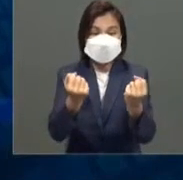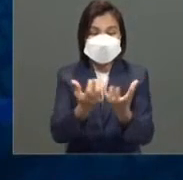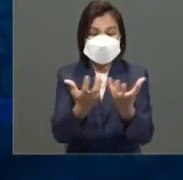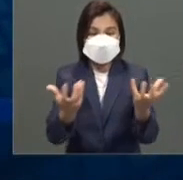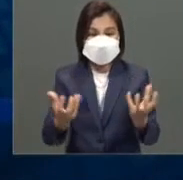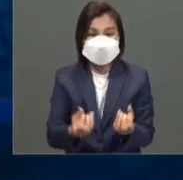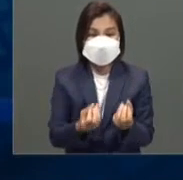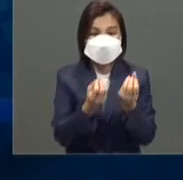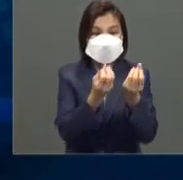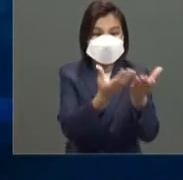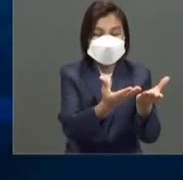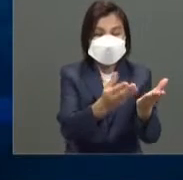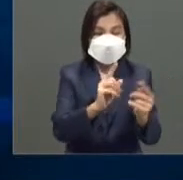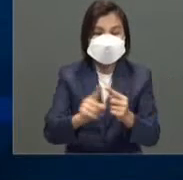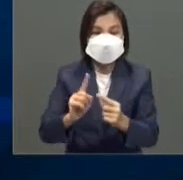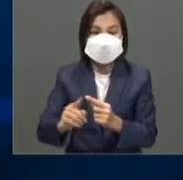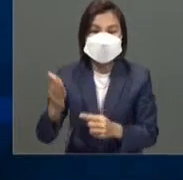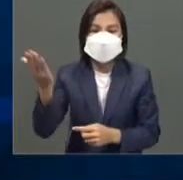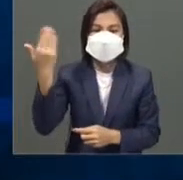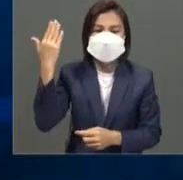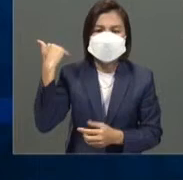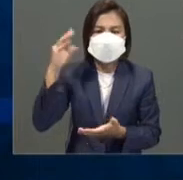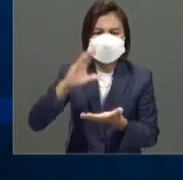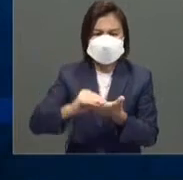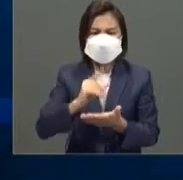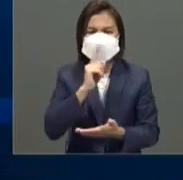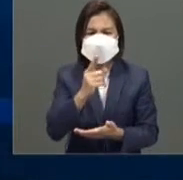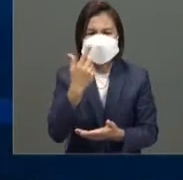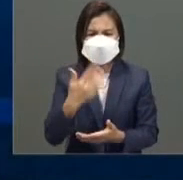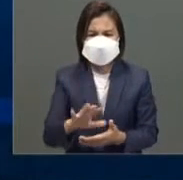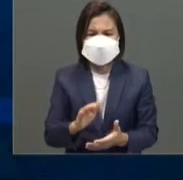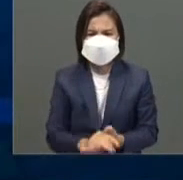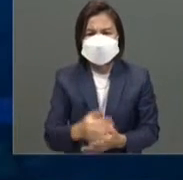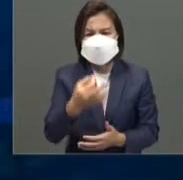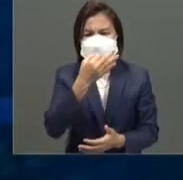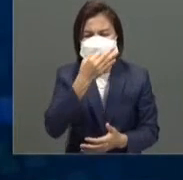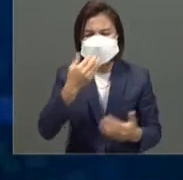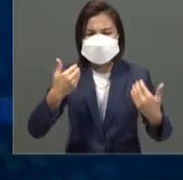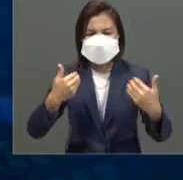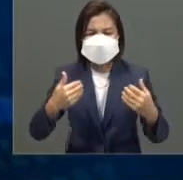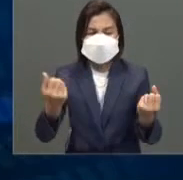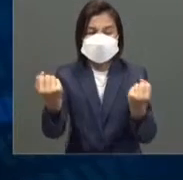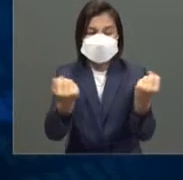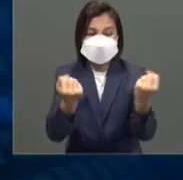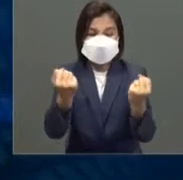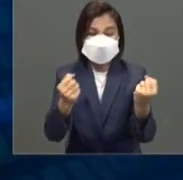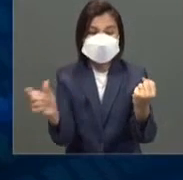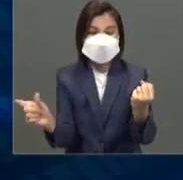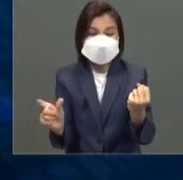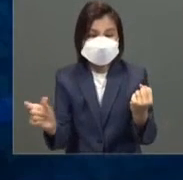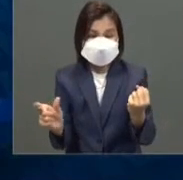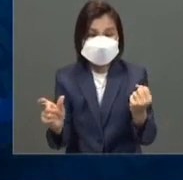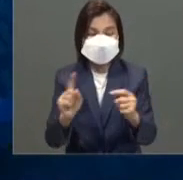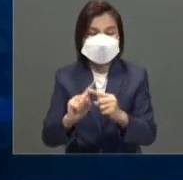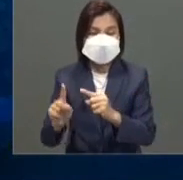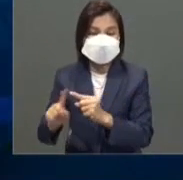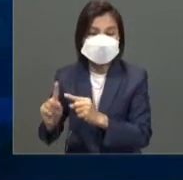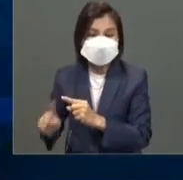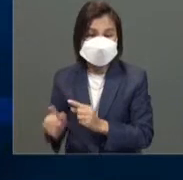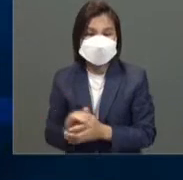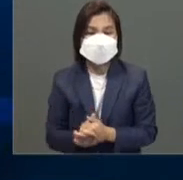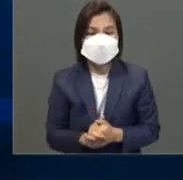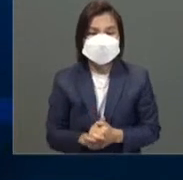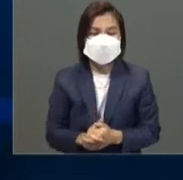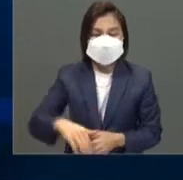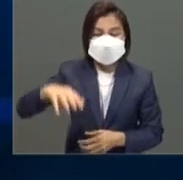ายคนคงได้รับทราบที่เราเคยรายงานว่าเสียชีวิตแล้วก็มีอาชีพขับรถแท็กซี่บ้างนู่นนี่นั่นบ้างทางกรม